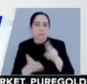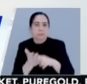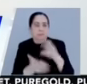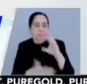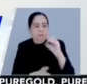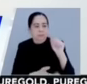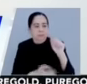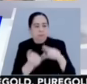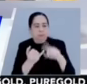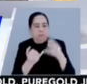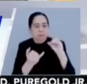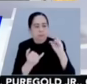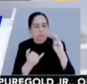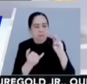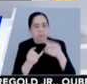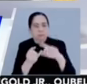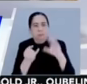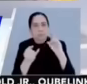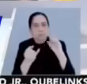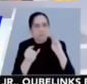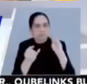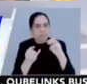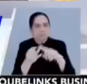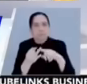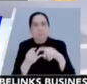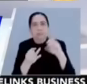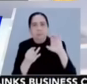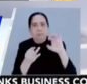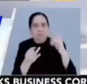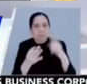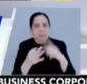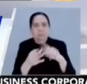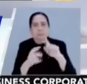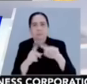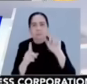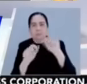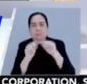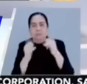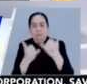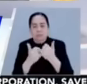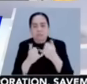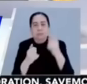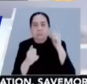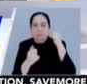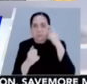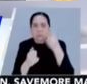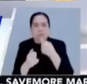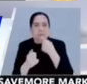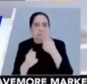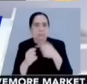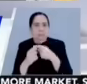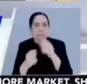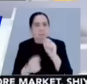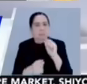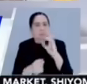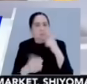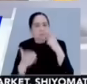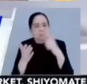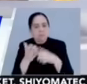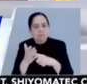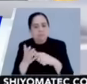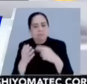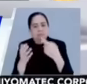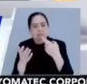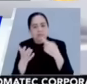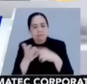ng DILG at ng DND at ng iba pang ahensya ng pamahalaan. Kung kaya nga, Mel, nabanggit mo nga, ano, acknowledgement receipt, liquidation report at